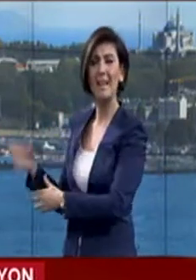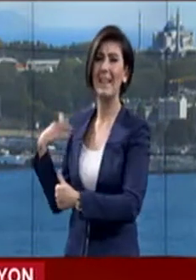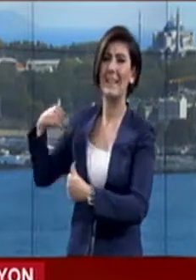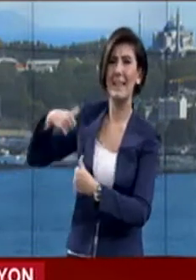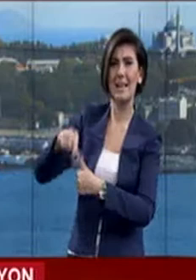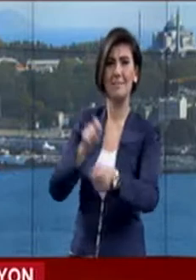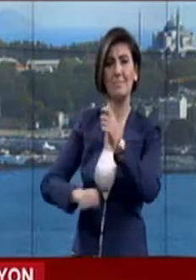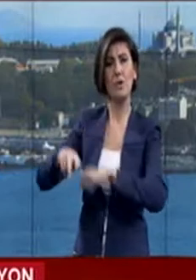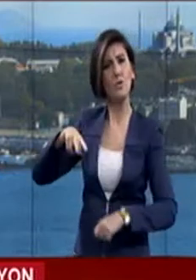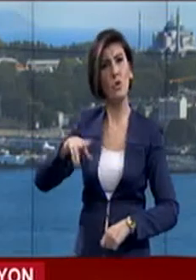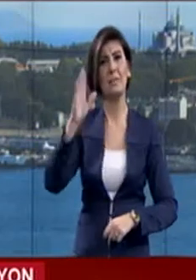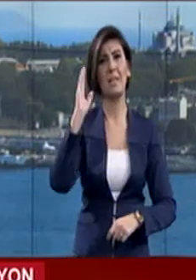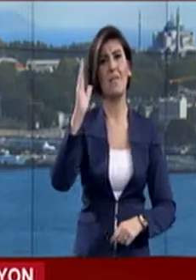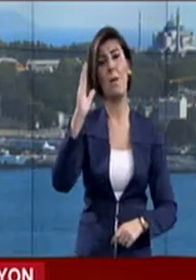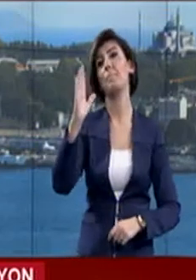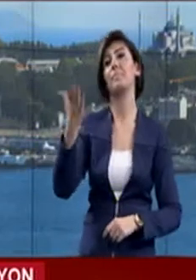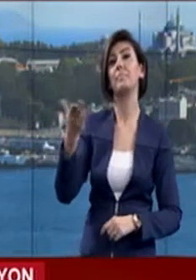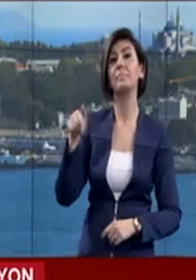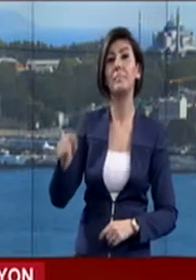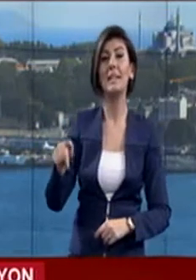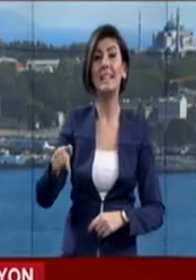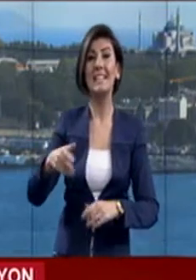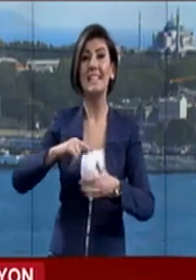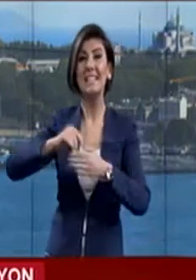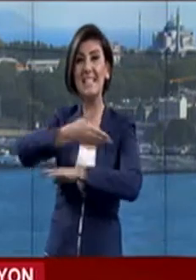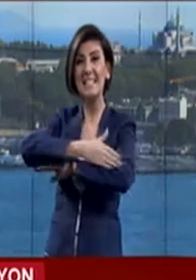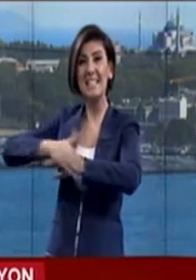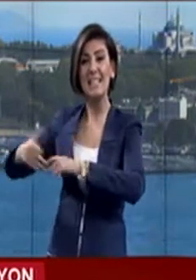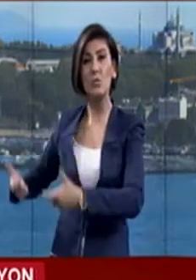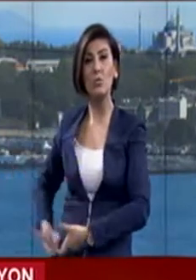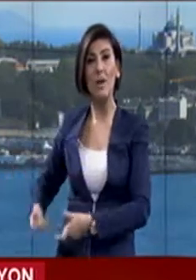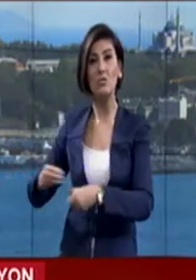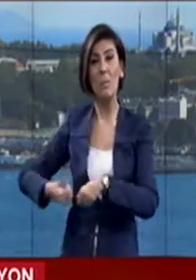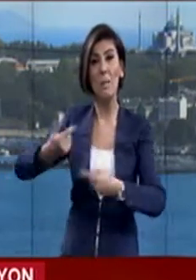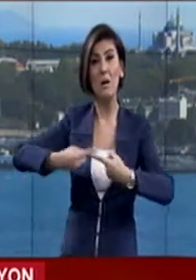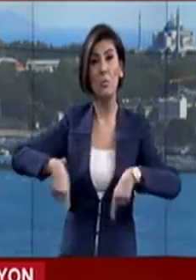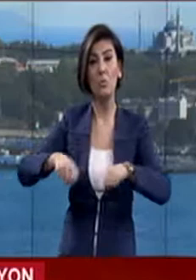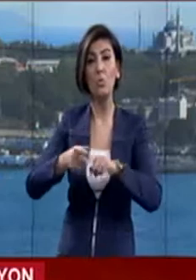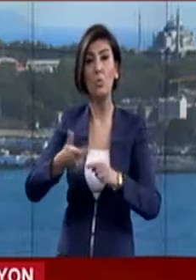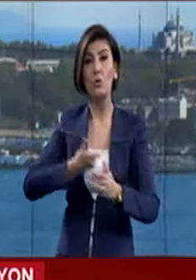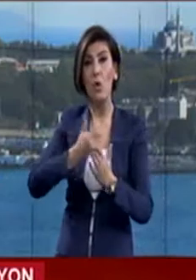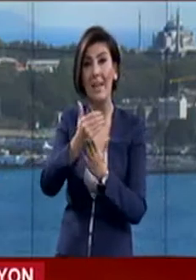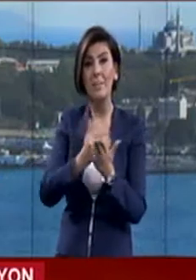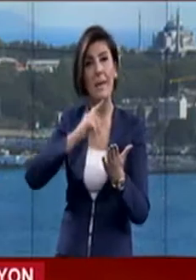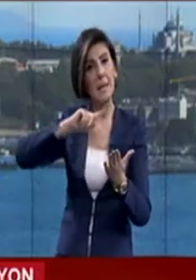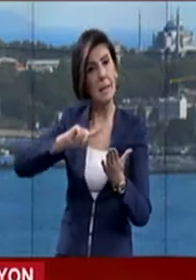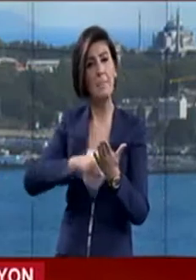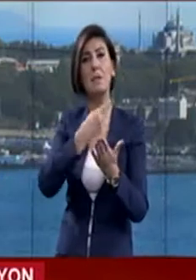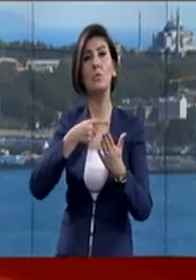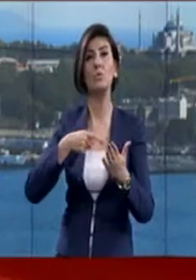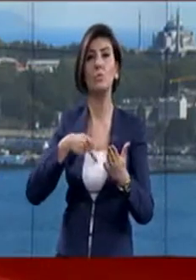devam edecek. Numan Kurtulmuş, sınır güvenliği için Bakanlar Kurulu yönetmeliğinin imzalandığını ve yürürlüğe gireceğini söyledi.